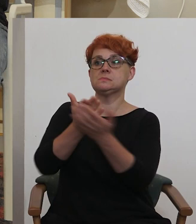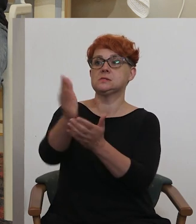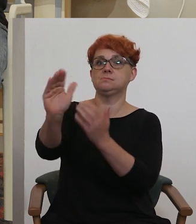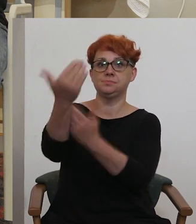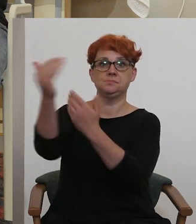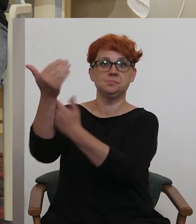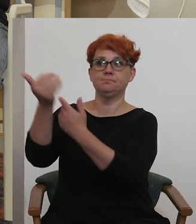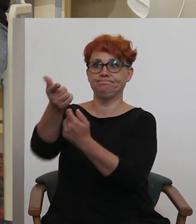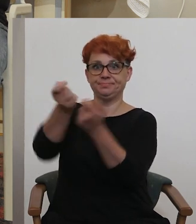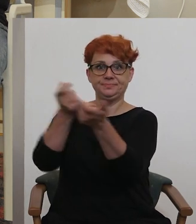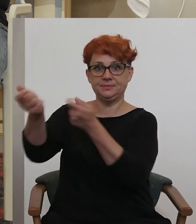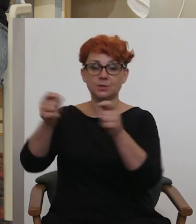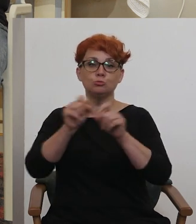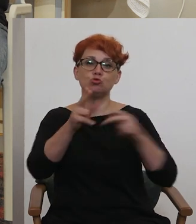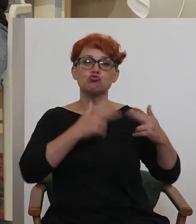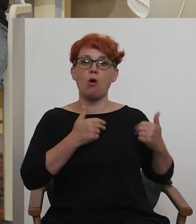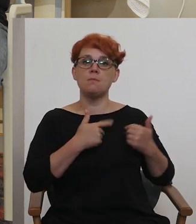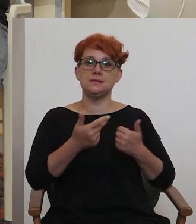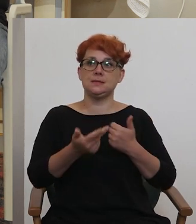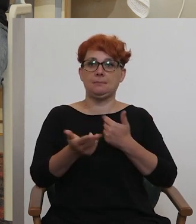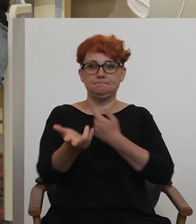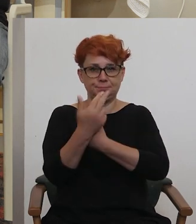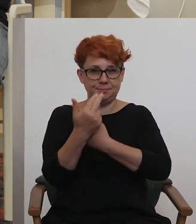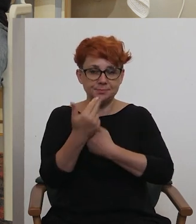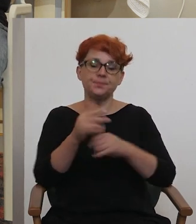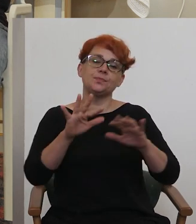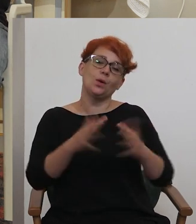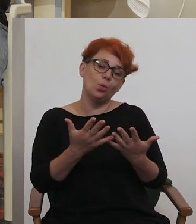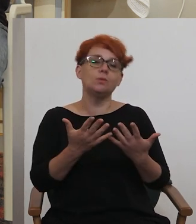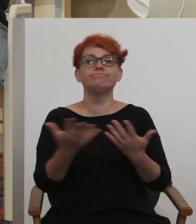w sowieckich komisjach poborowych, w tak zwanych wojenkomatach.